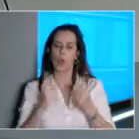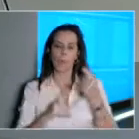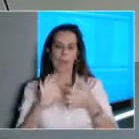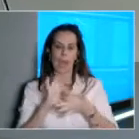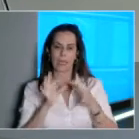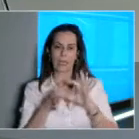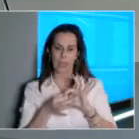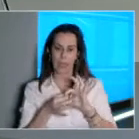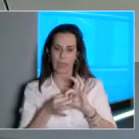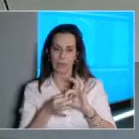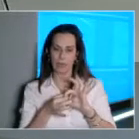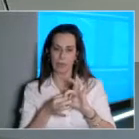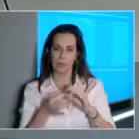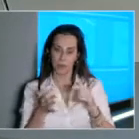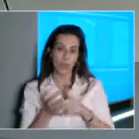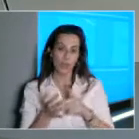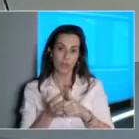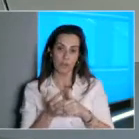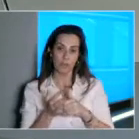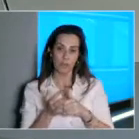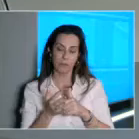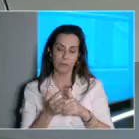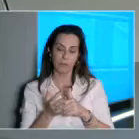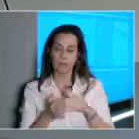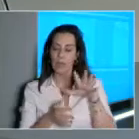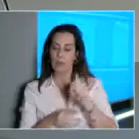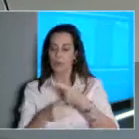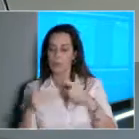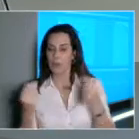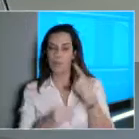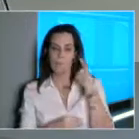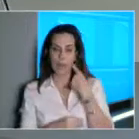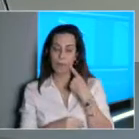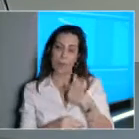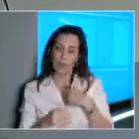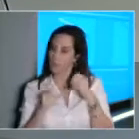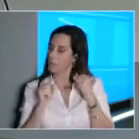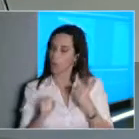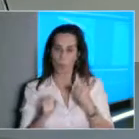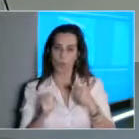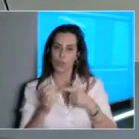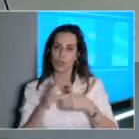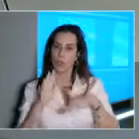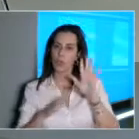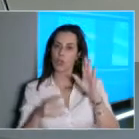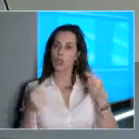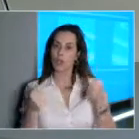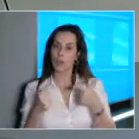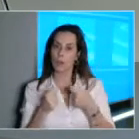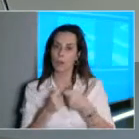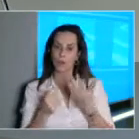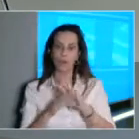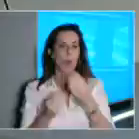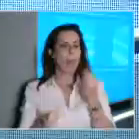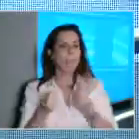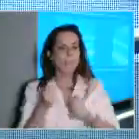במרחב הווירטואלי, כדי לעלות על כל מיני עבירות פליליות. אני מניח שמדובר בעיקר בענייני עבירות